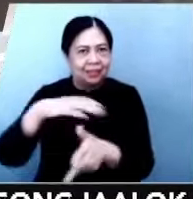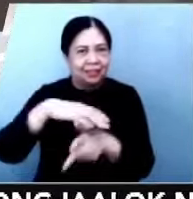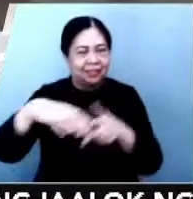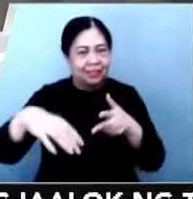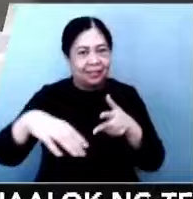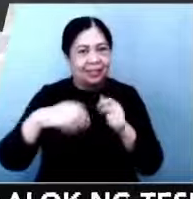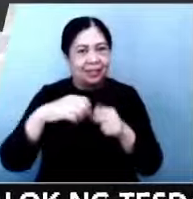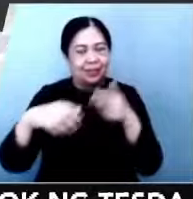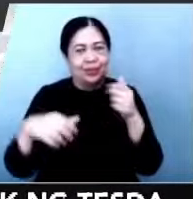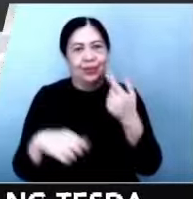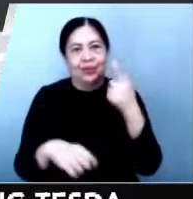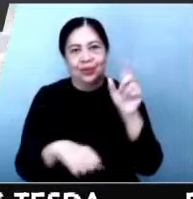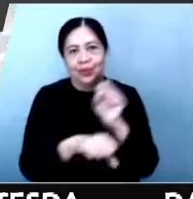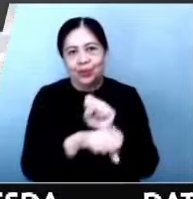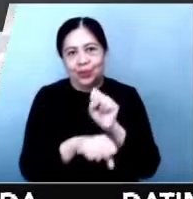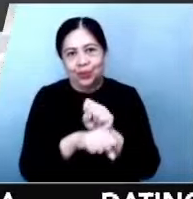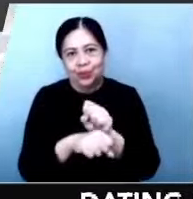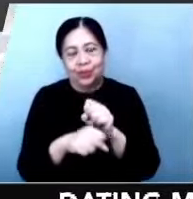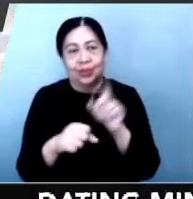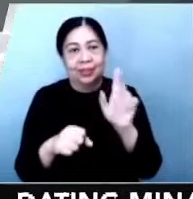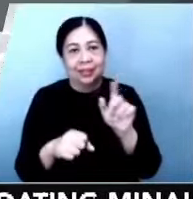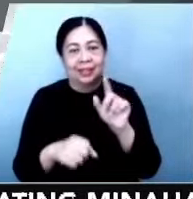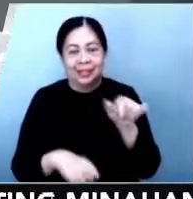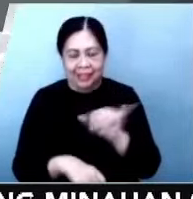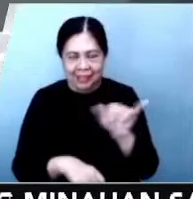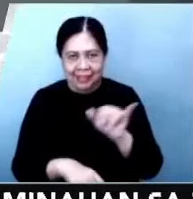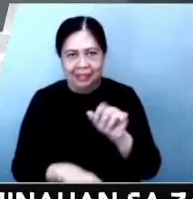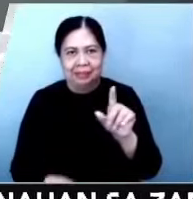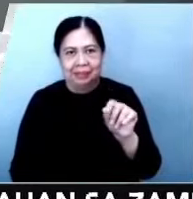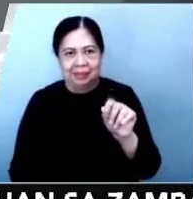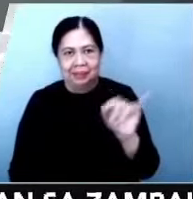sa trabaho. At ang kanyang signature move?